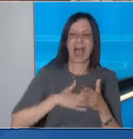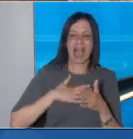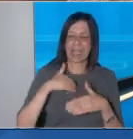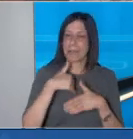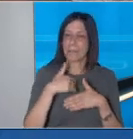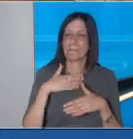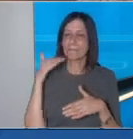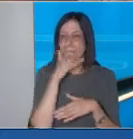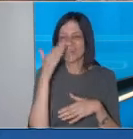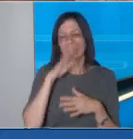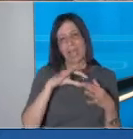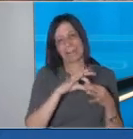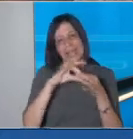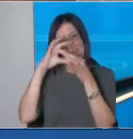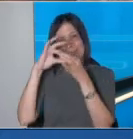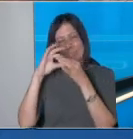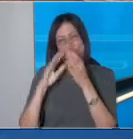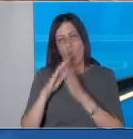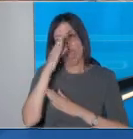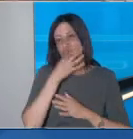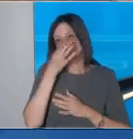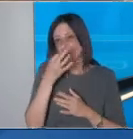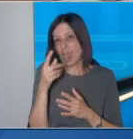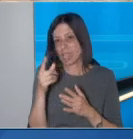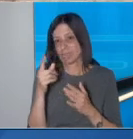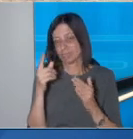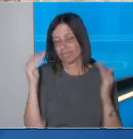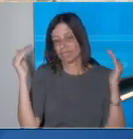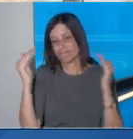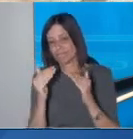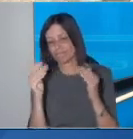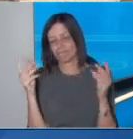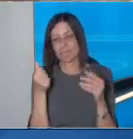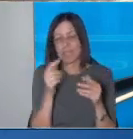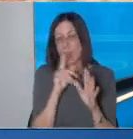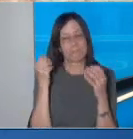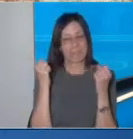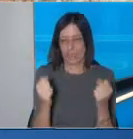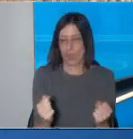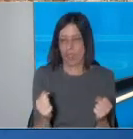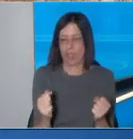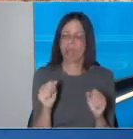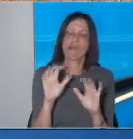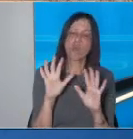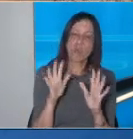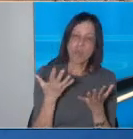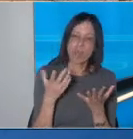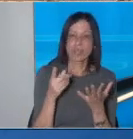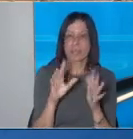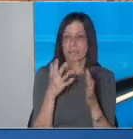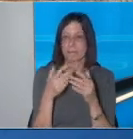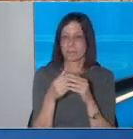וגם בגלל הריבית שעולה. עכשיו, השאלה, האם זה יצנן את המחירים? לא בטוח, אבל יכול להיות מאוד